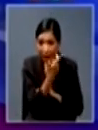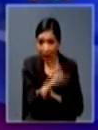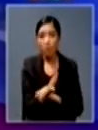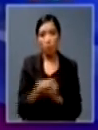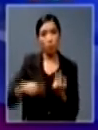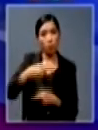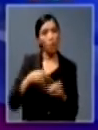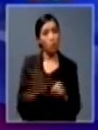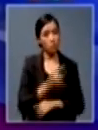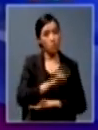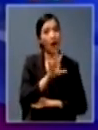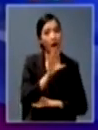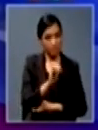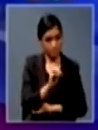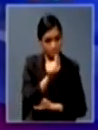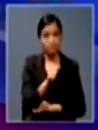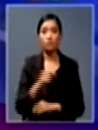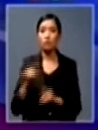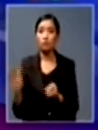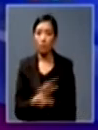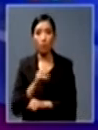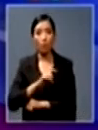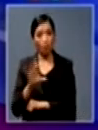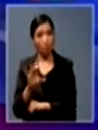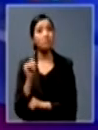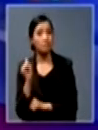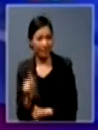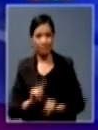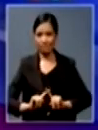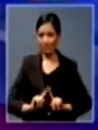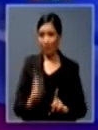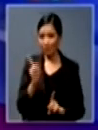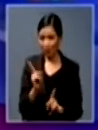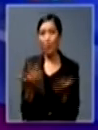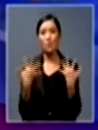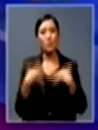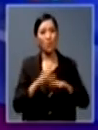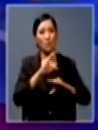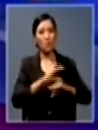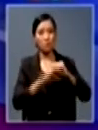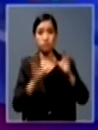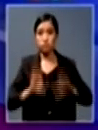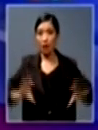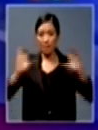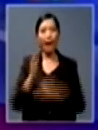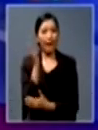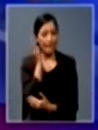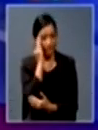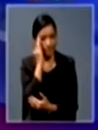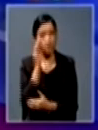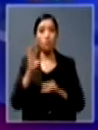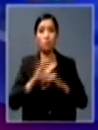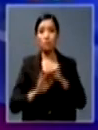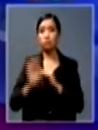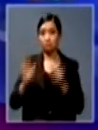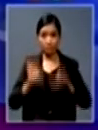บรอบ50วันแล้วก็ครบ100วันแต่มีข้อแม้ว่าจะต้องร่วมในโครงการที่ภาครัฐเนี่ยรับรู้เป็นโครงการของภาครัฐ ใ